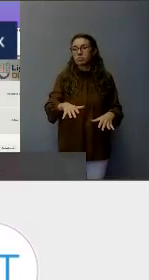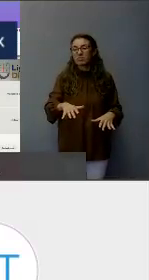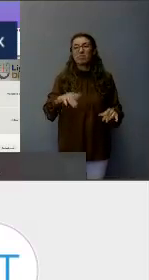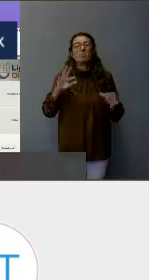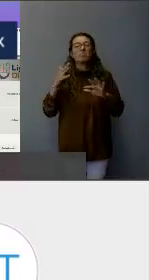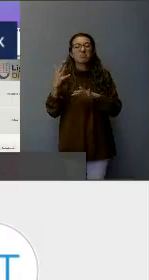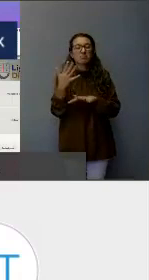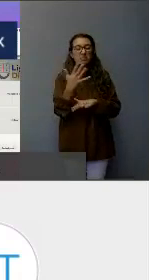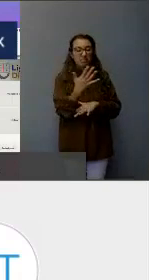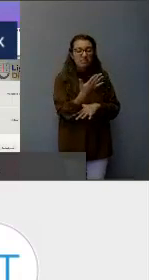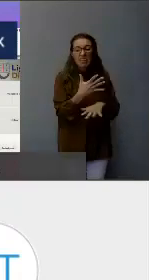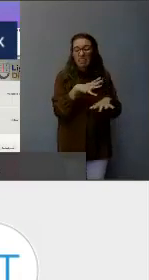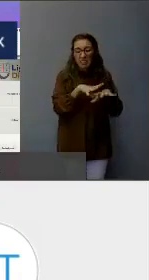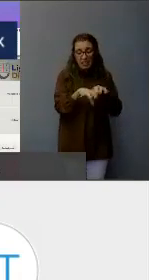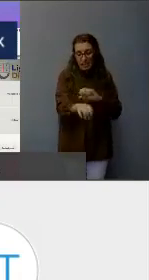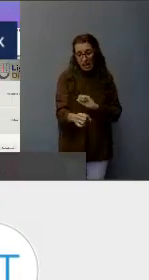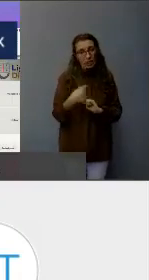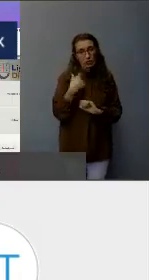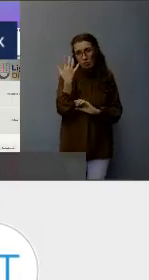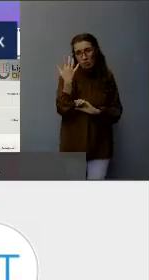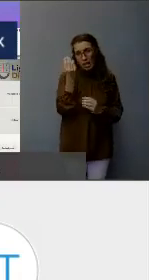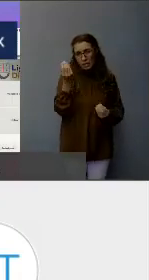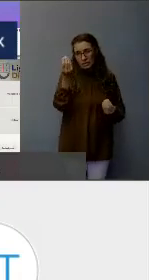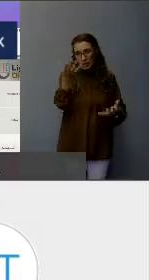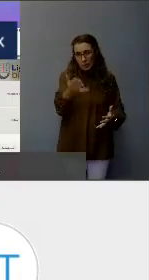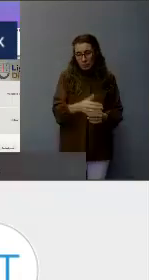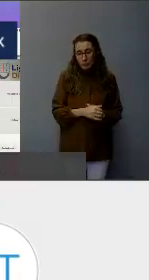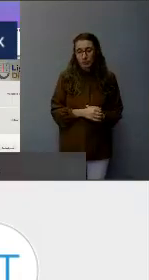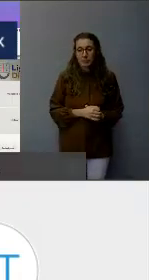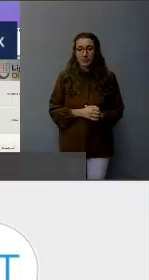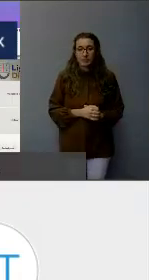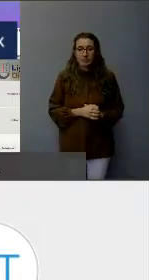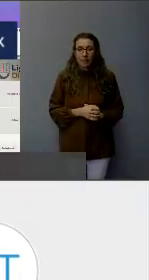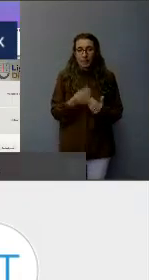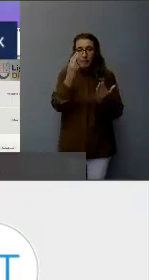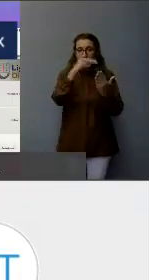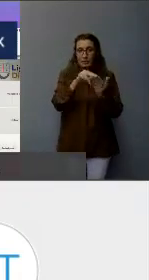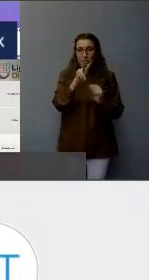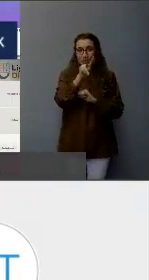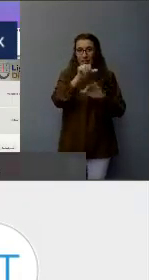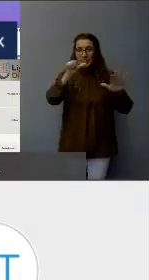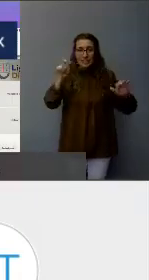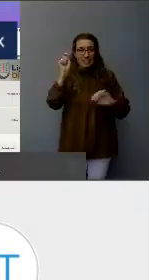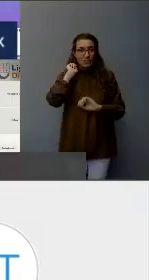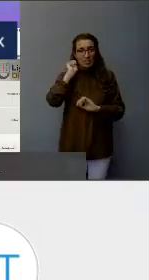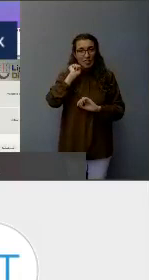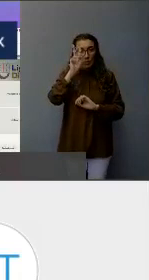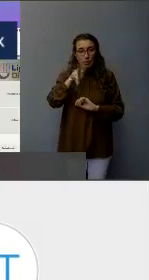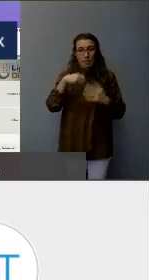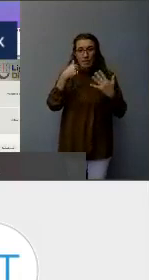citano cudi mozione del 26 gennaio 2016